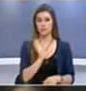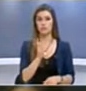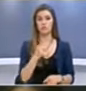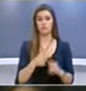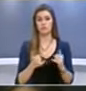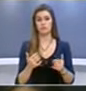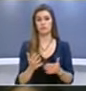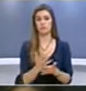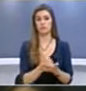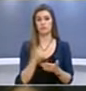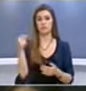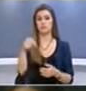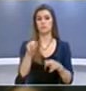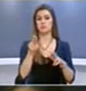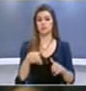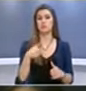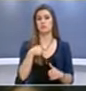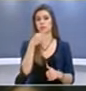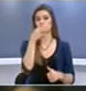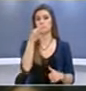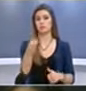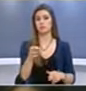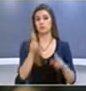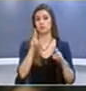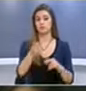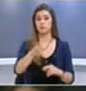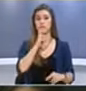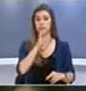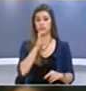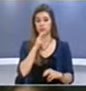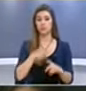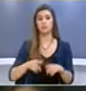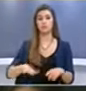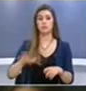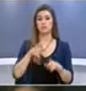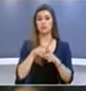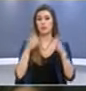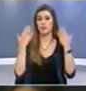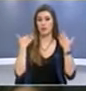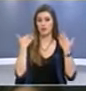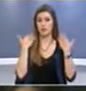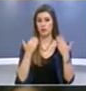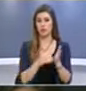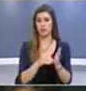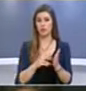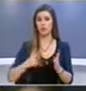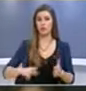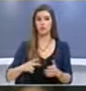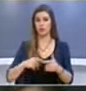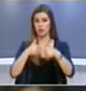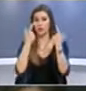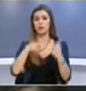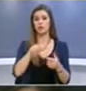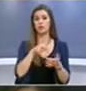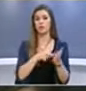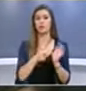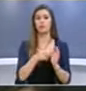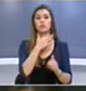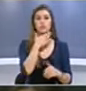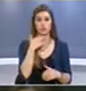shfj prezen eaj q Sot mar un pgj dhe qar ean T cilt Jan Duke u pb me shum probleme